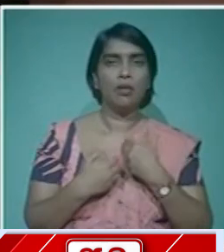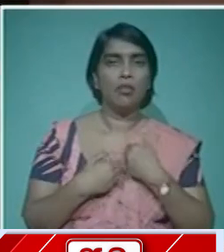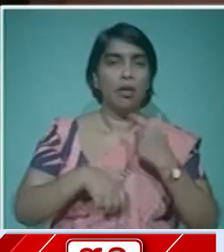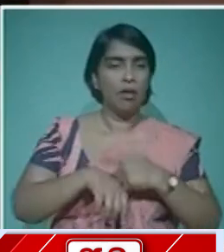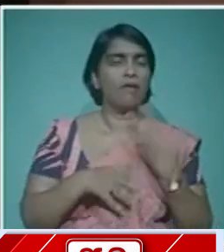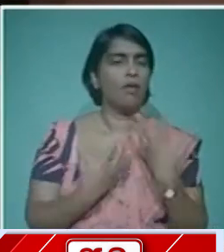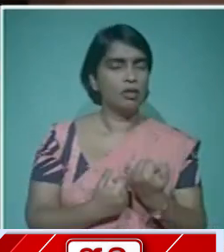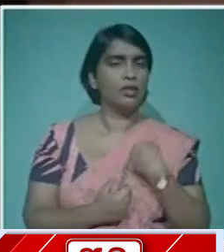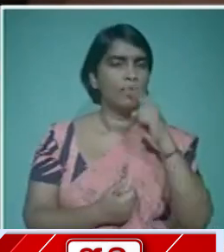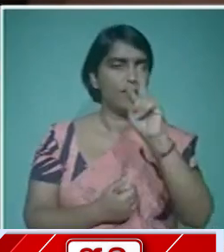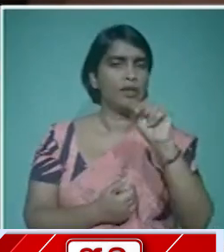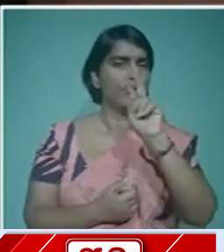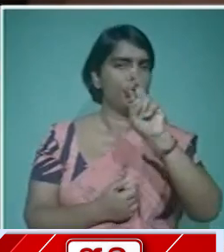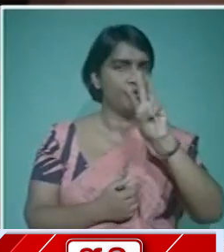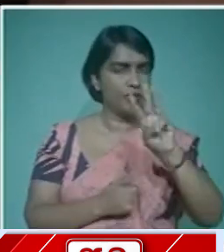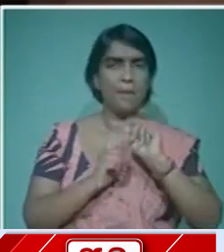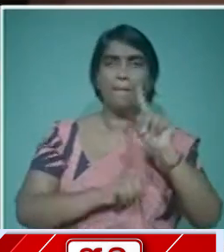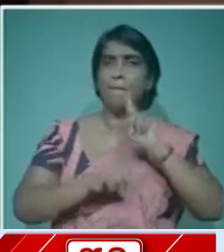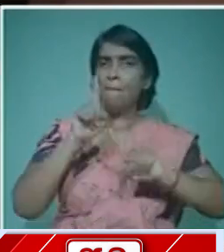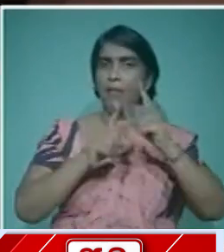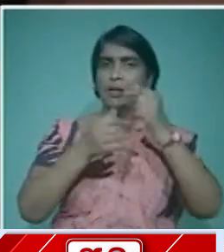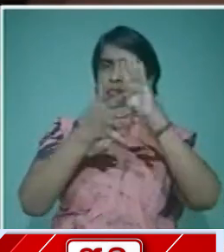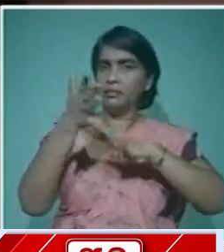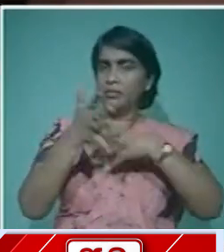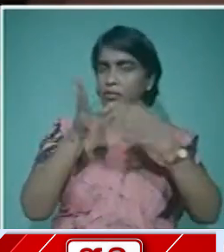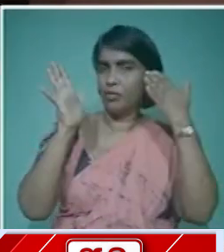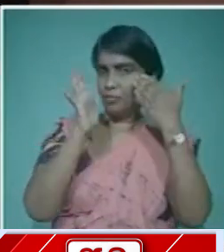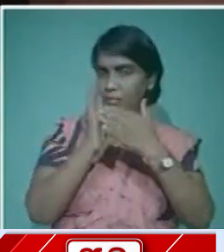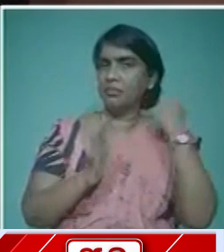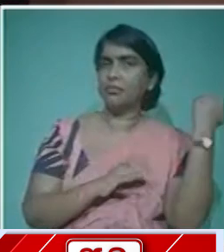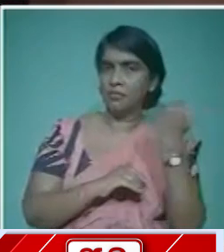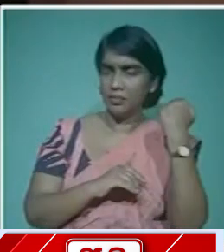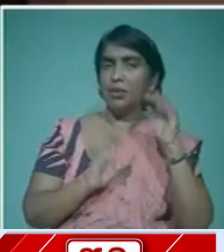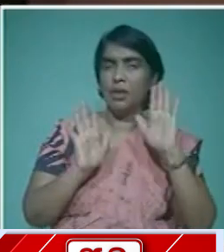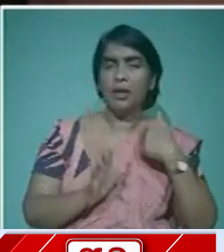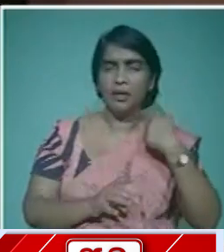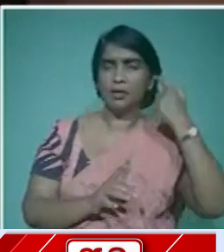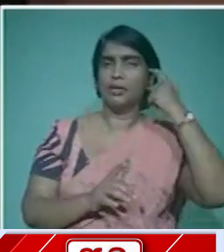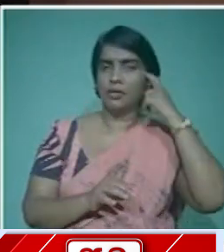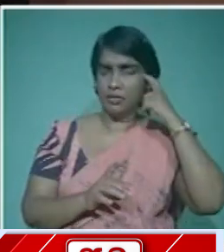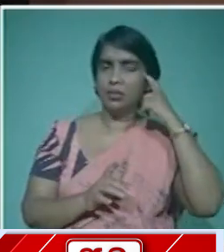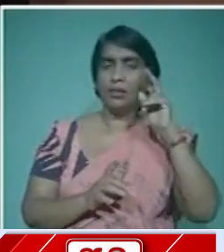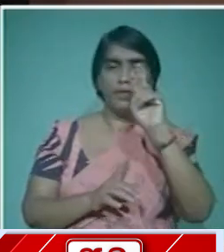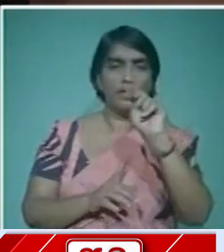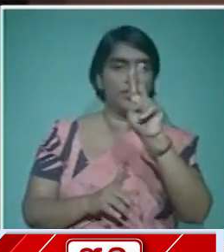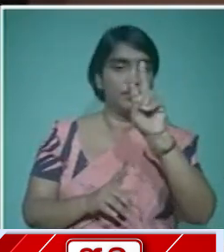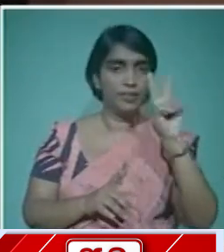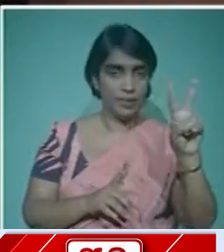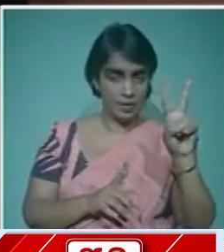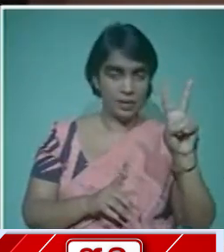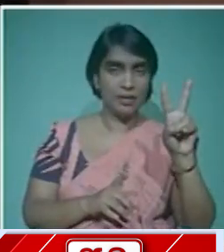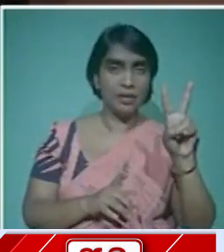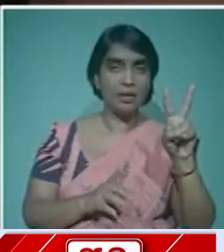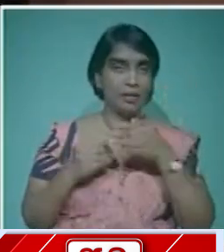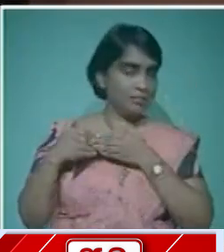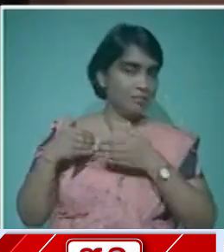ලැබුණා 2023 සඳහා පාර්ලිමේන්තුවේ අයවැය ගැන කතා කරන්න. අපිට මතකයි 2022 කියන මේ